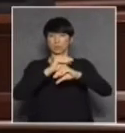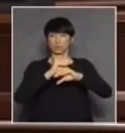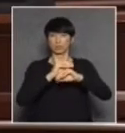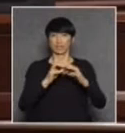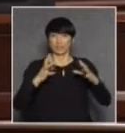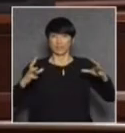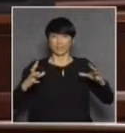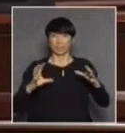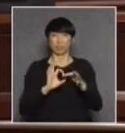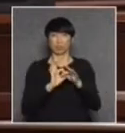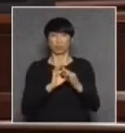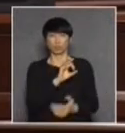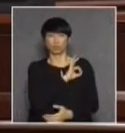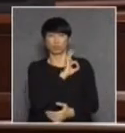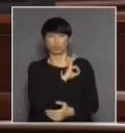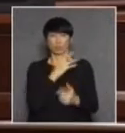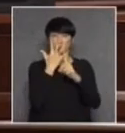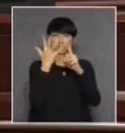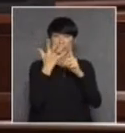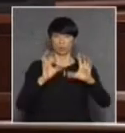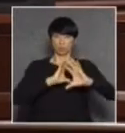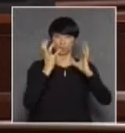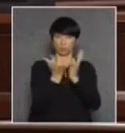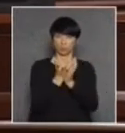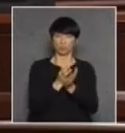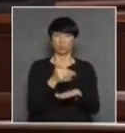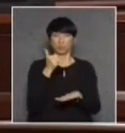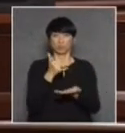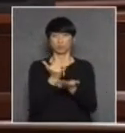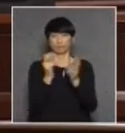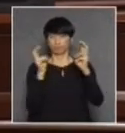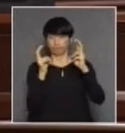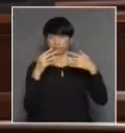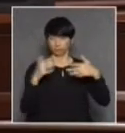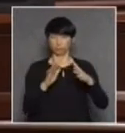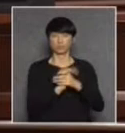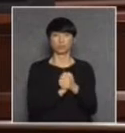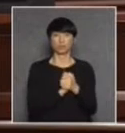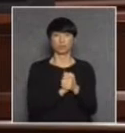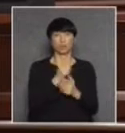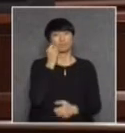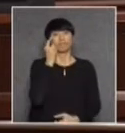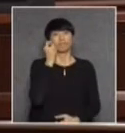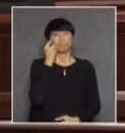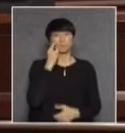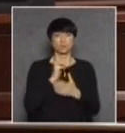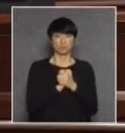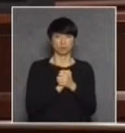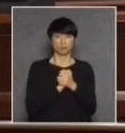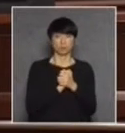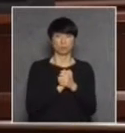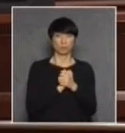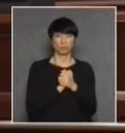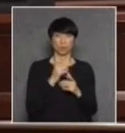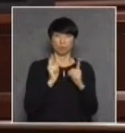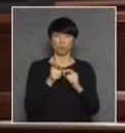的15個團體的代表呢就在本會那裡呢見過面的。好出奇地呢，主席或者閣下